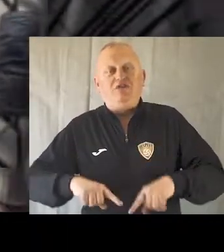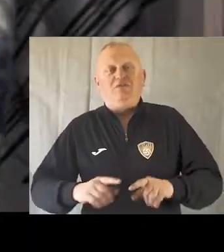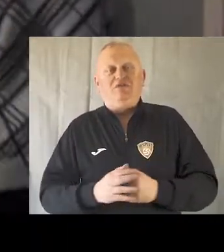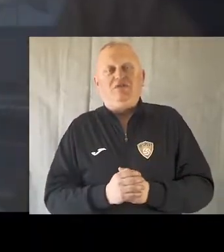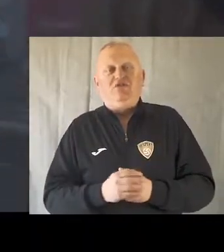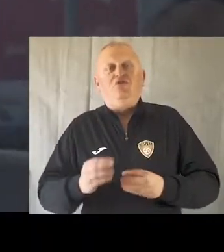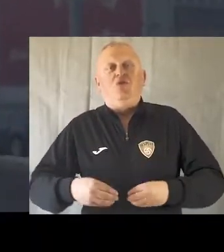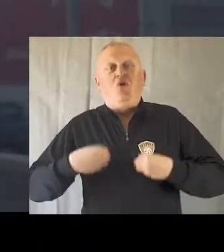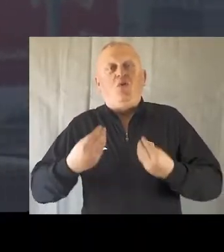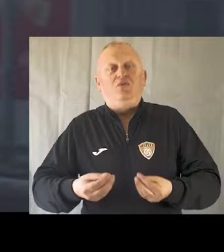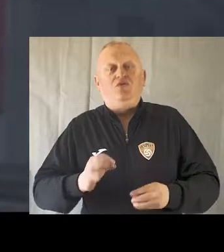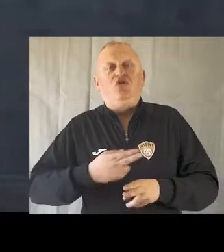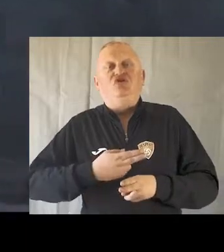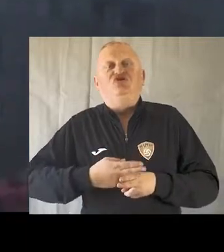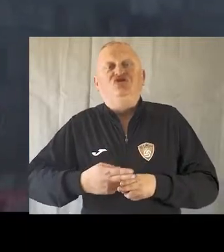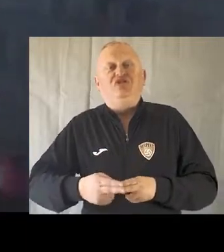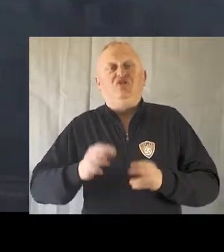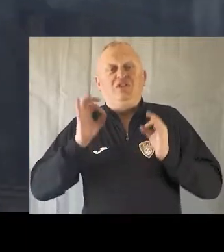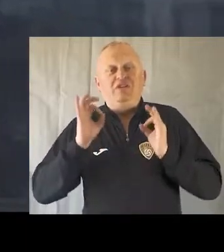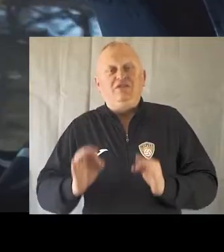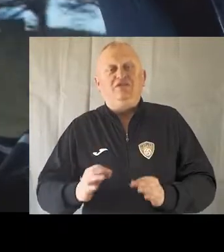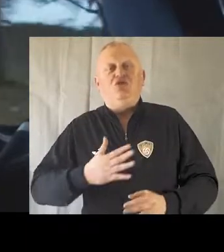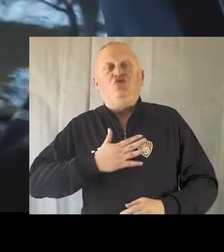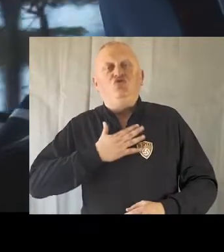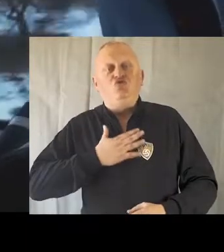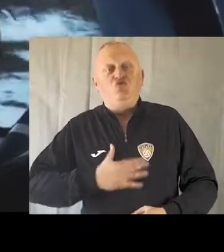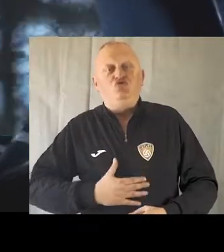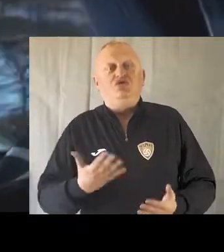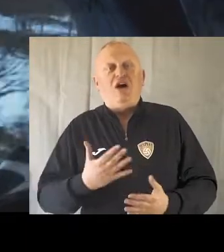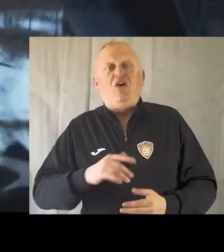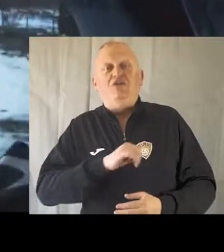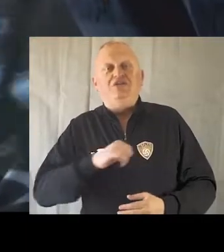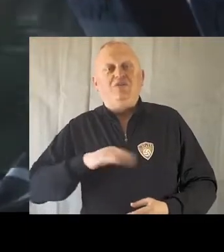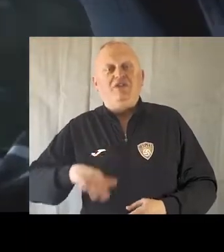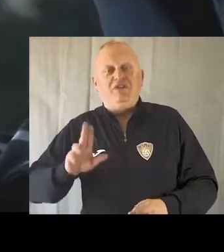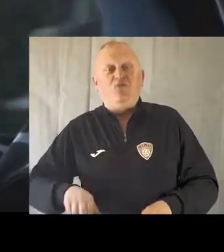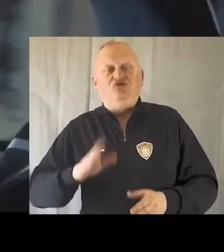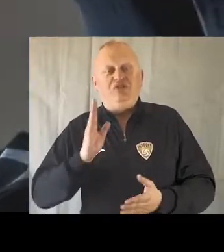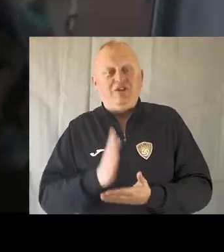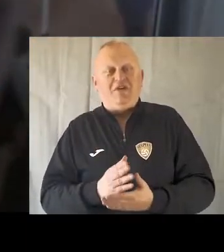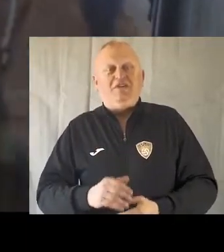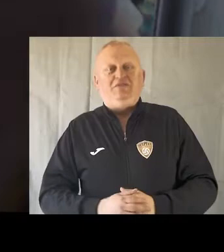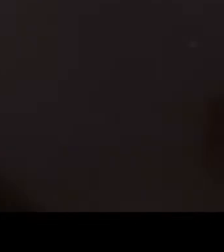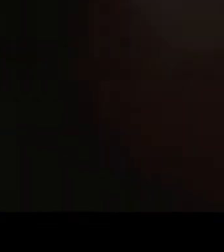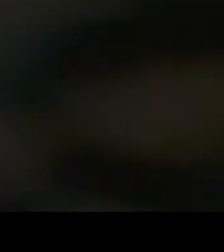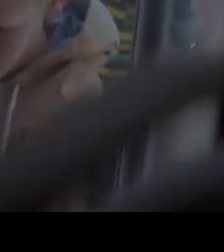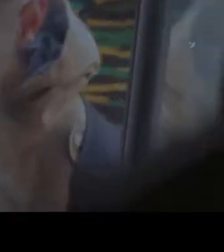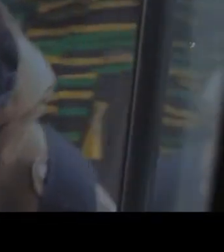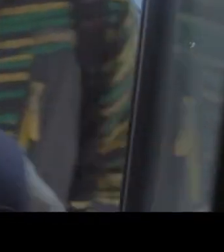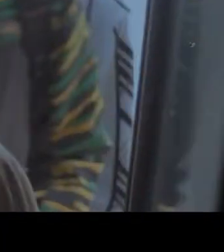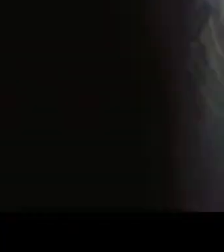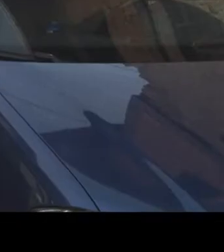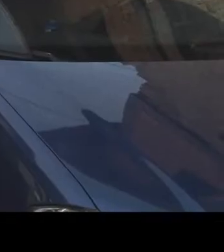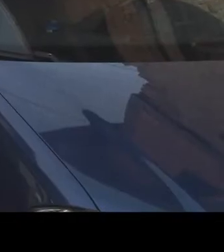posebnosti. Priču o čistoj, iskrenoj duši kakvu samo dijete može imati.